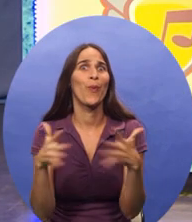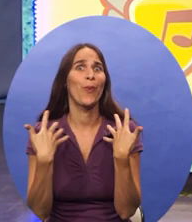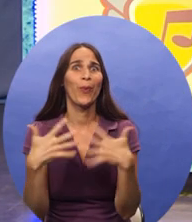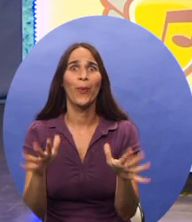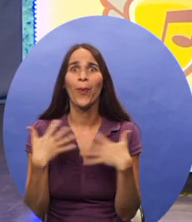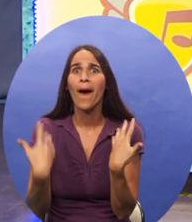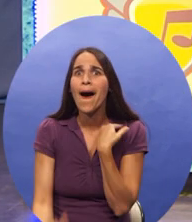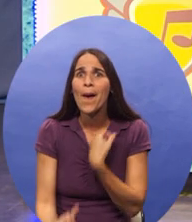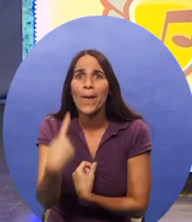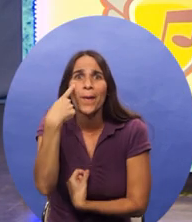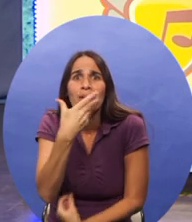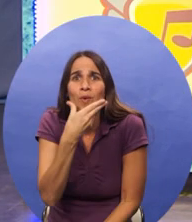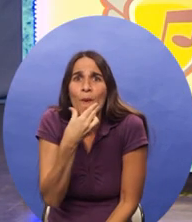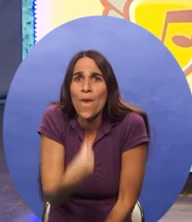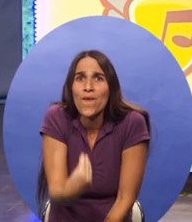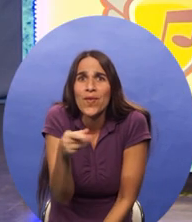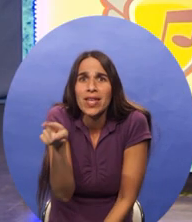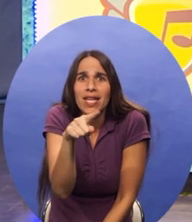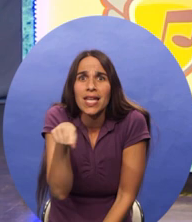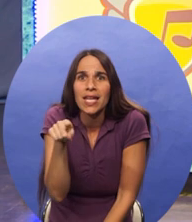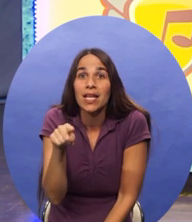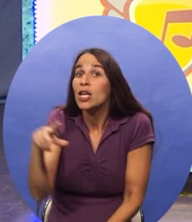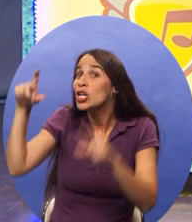יו! איזה יופי!